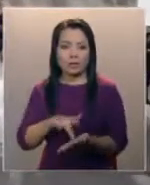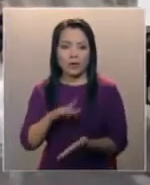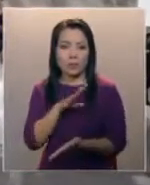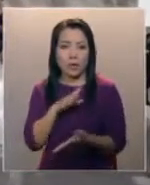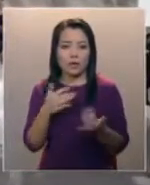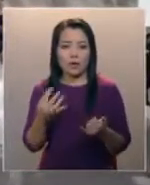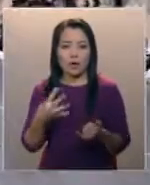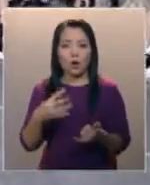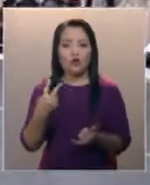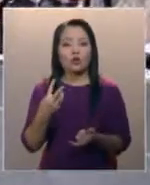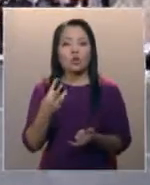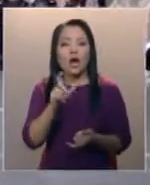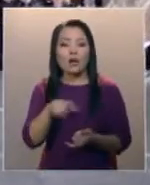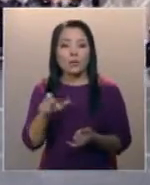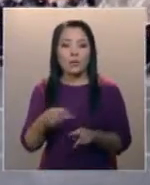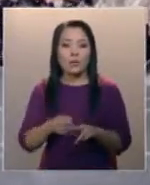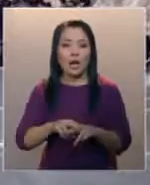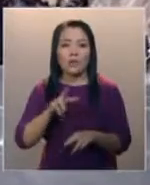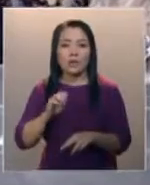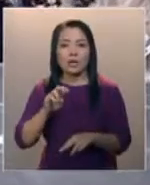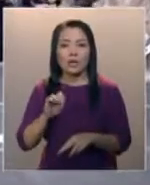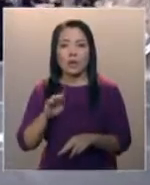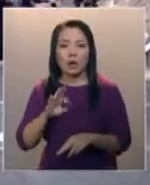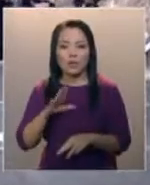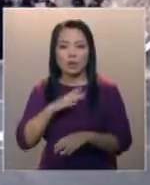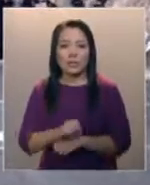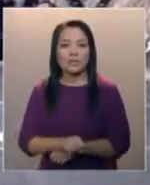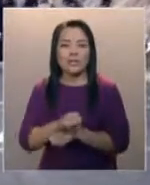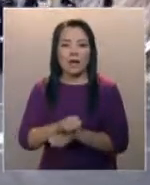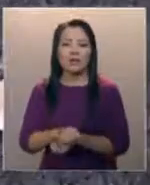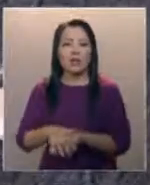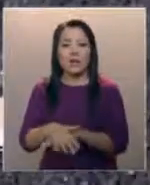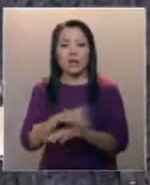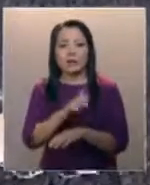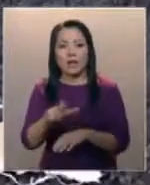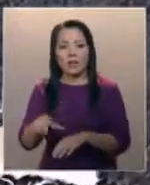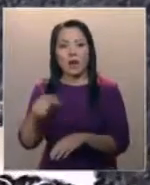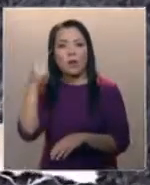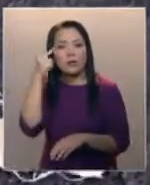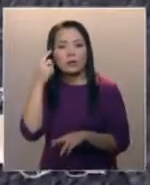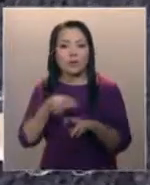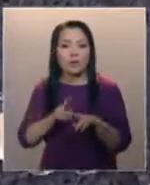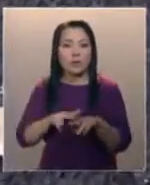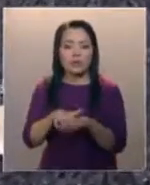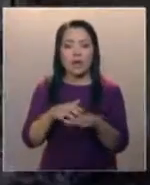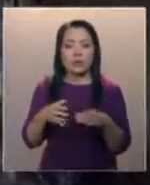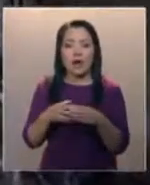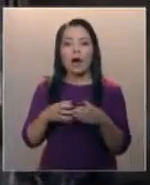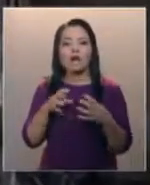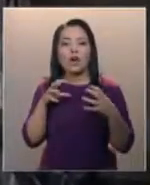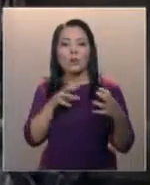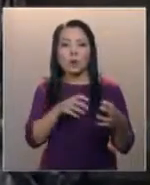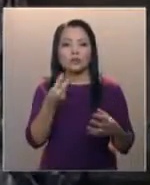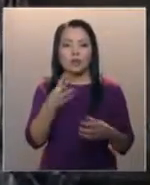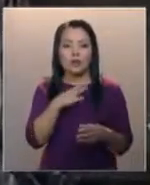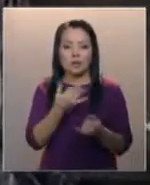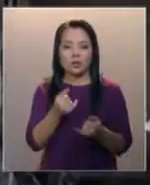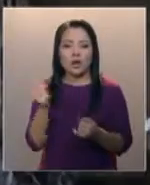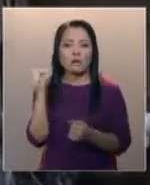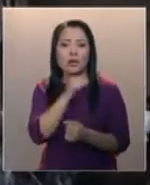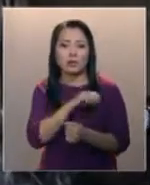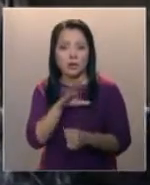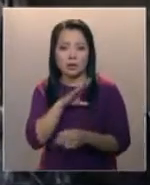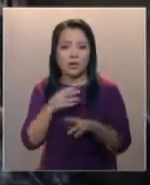жоғалған 43 адамға қатысты Мексикада өтіп жатқан ереуілдерге қатысуды ойлапты. Сол үшін бірнеше автобусты ұрлап әкеткен.